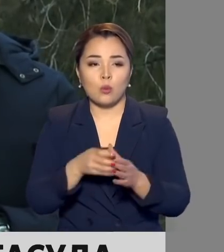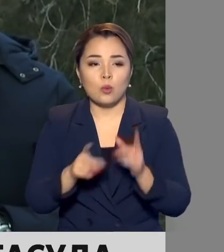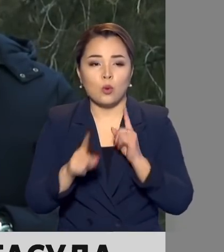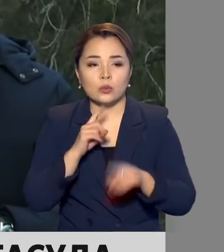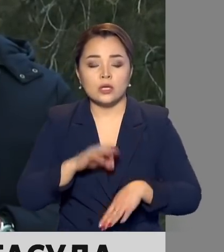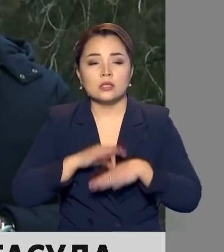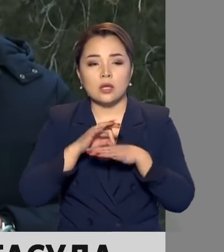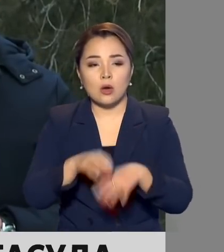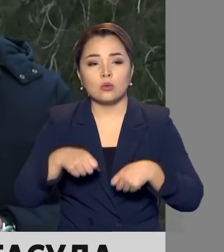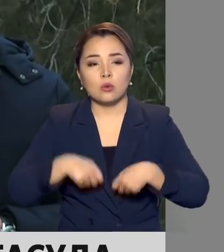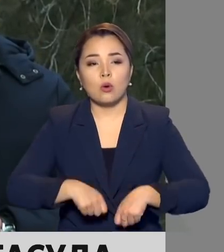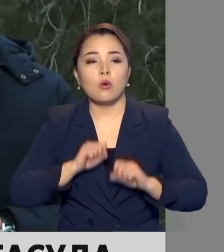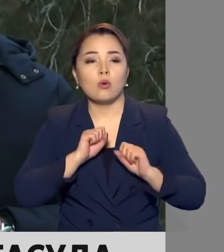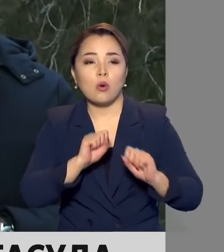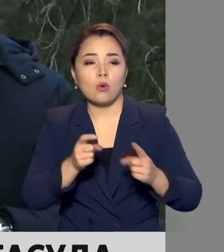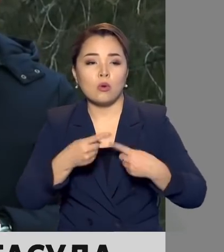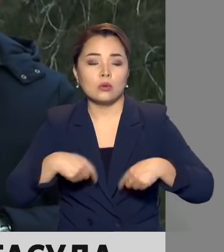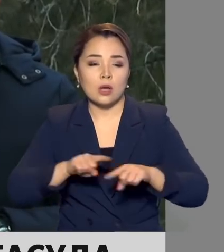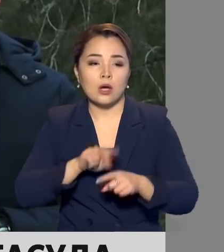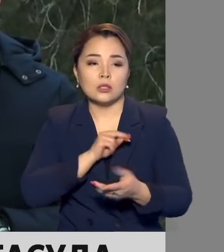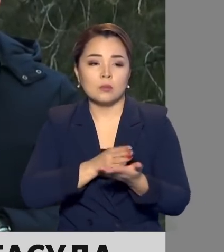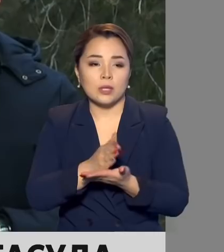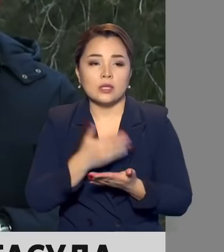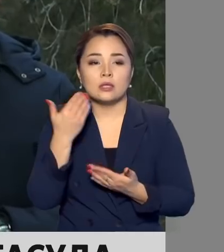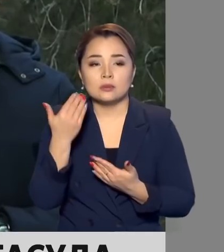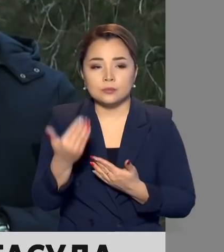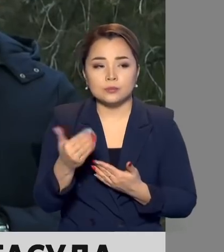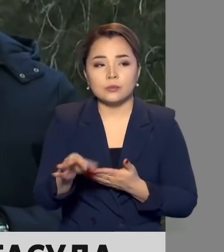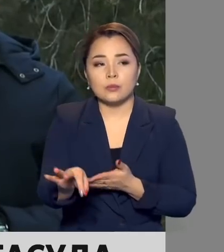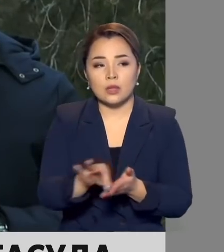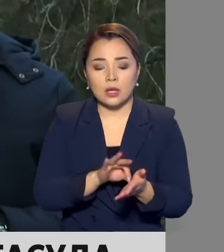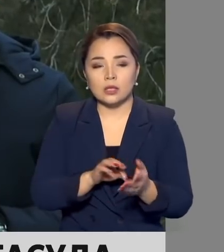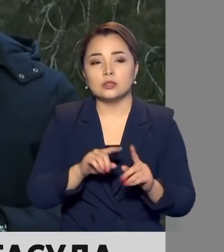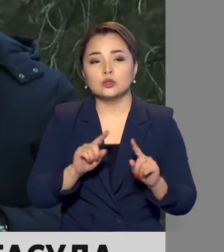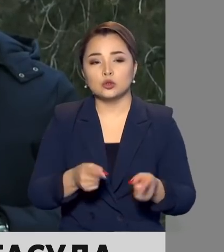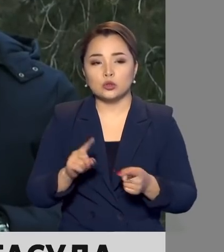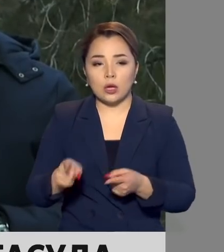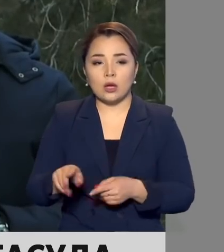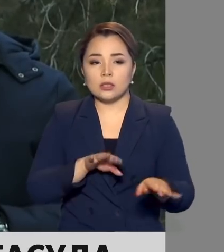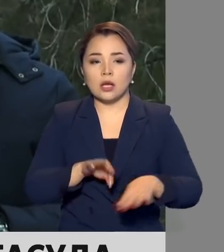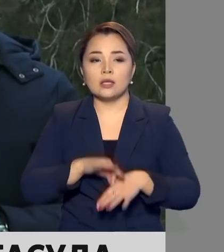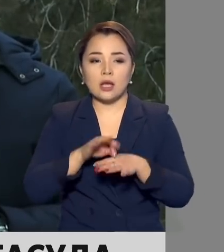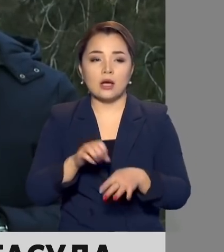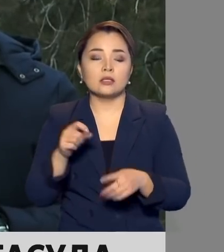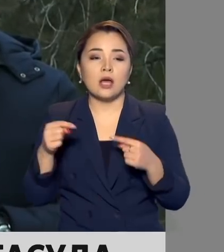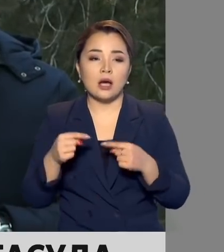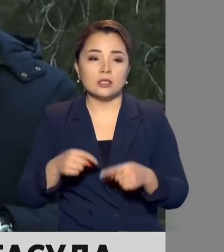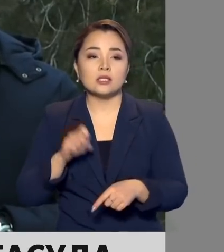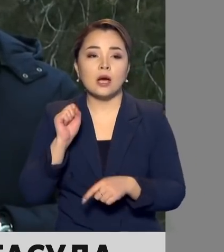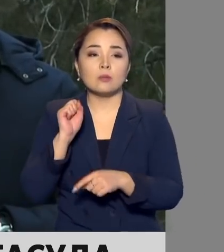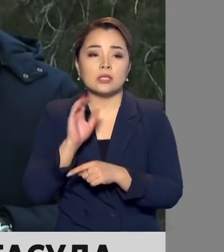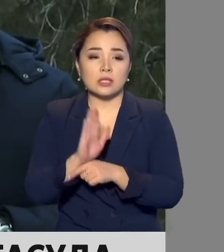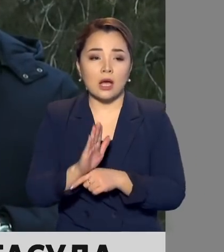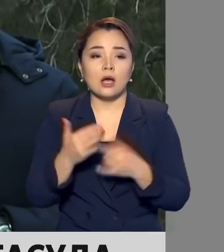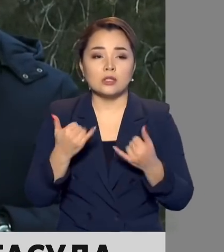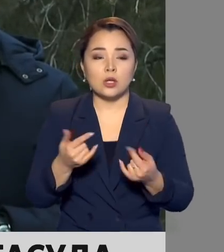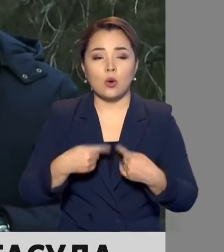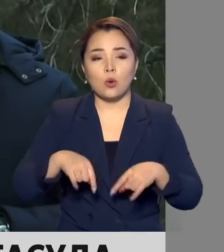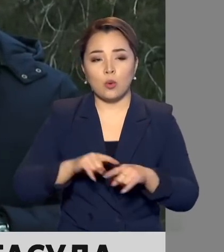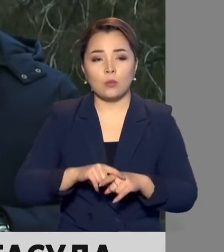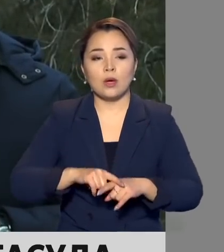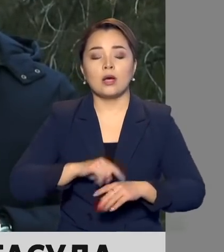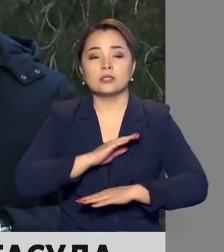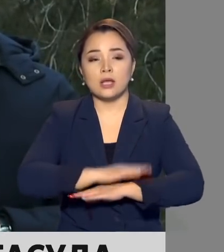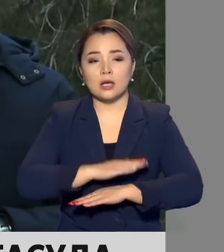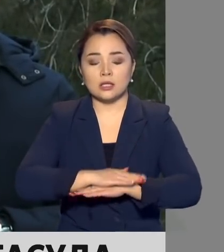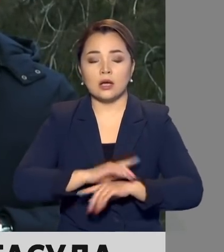өткізіп, құқық қорғау саласының қызметкерлеріне оларды жедел ұстау шараларын нақты тапсырды. Жалпы өңірде қоғамдық тәртіп